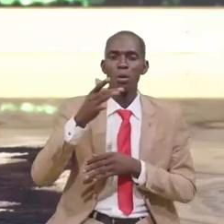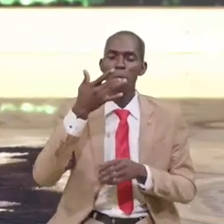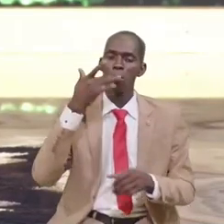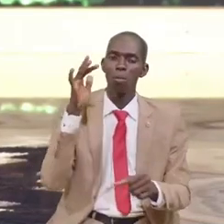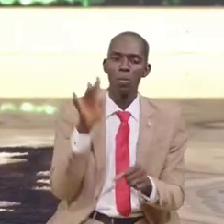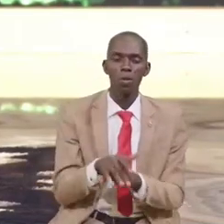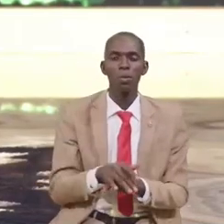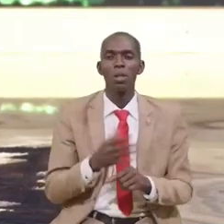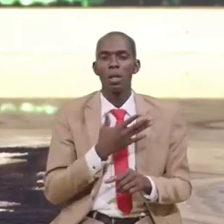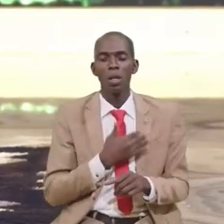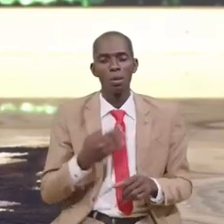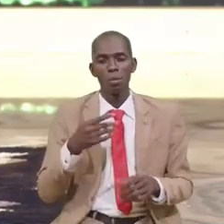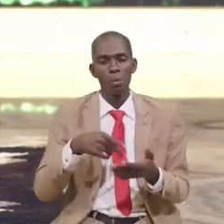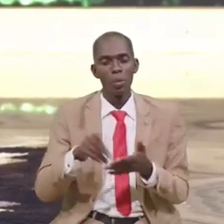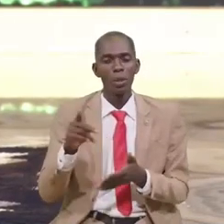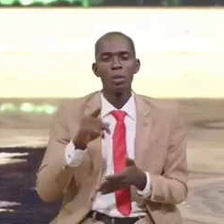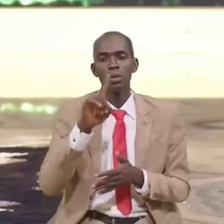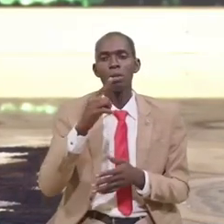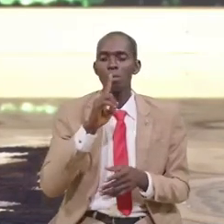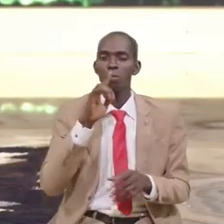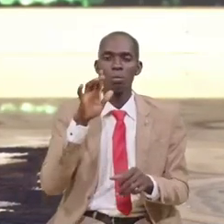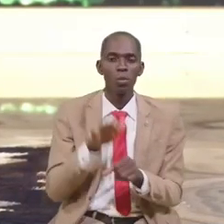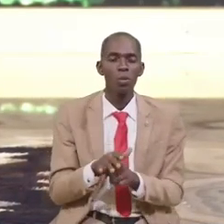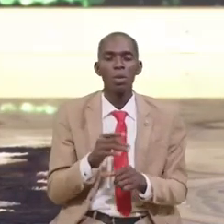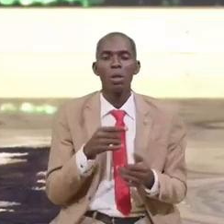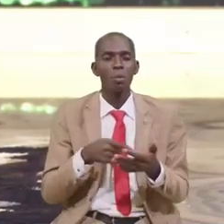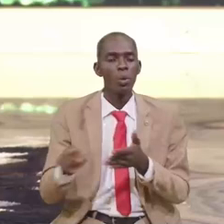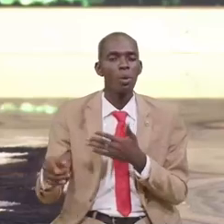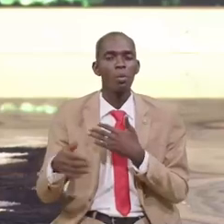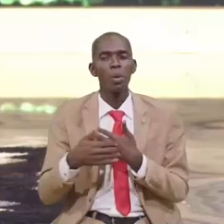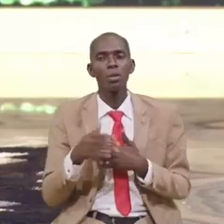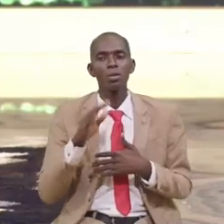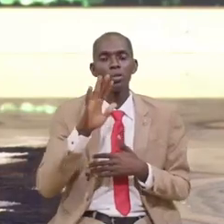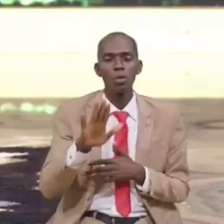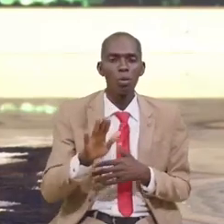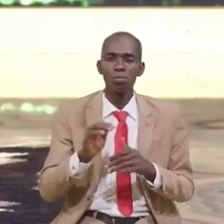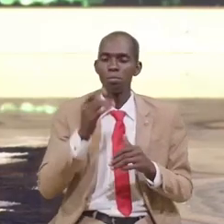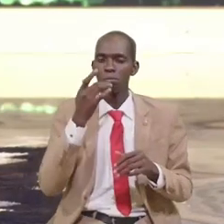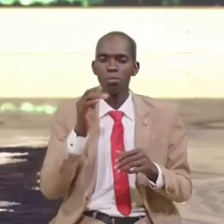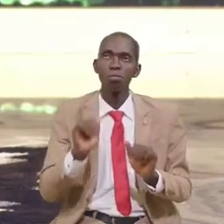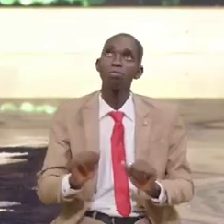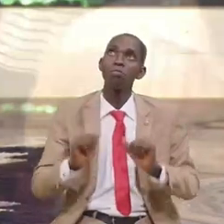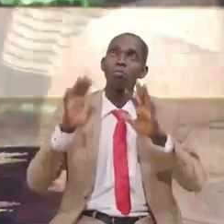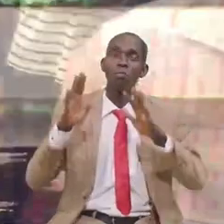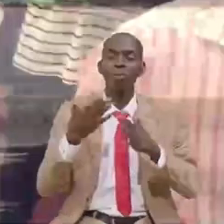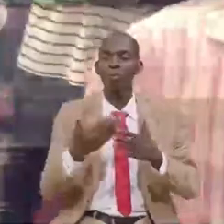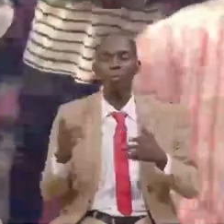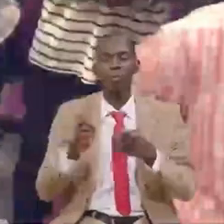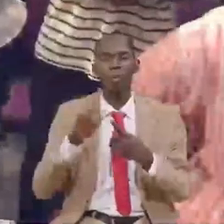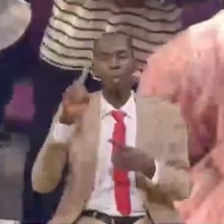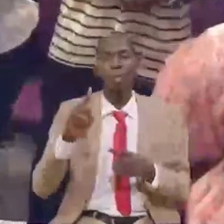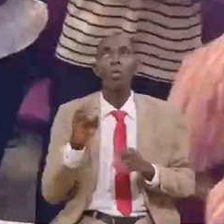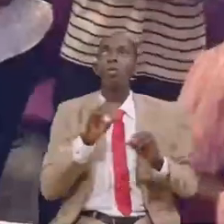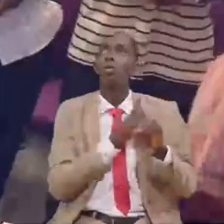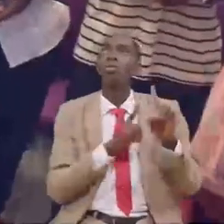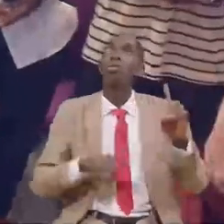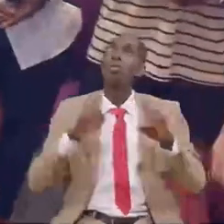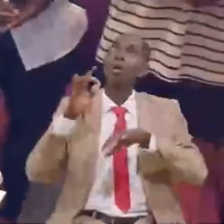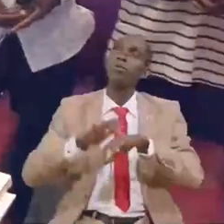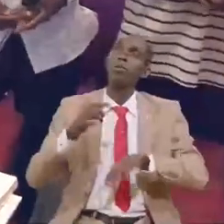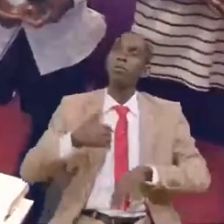votre vœu et repayez et votre consécration, Seigneur. Seigneur, tu m'as touché, je vais toucher une